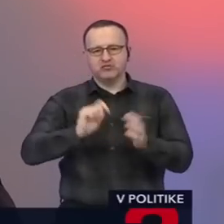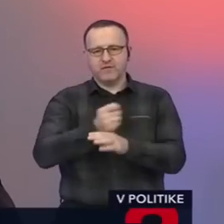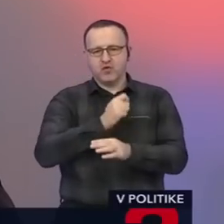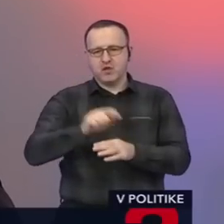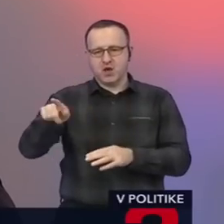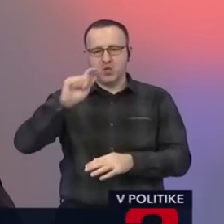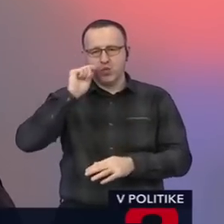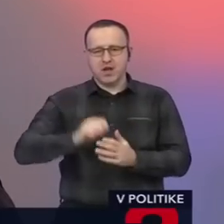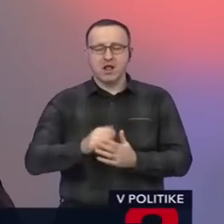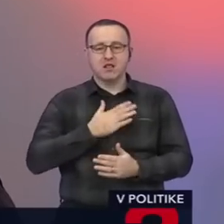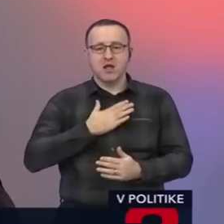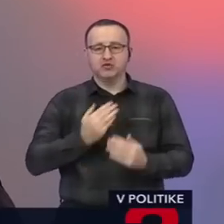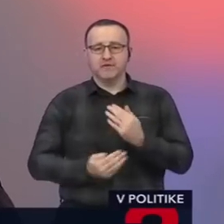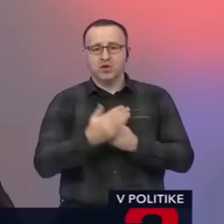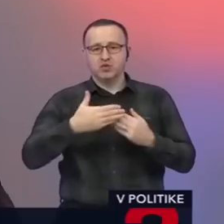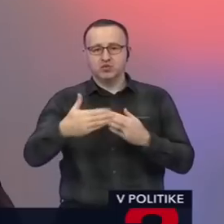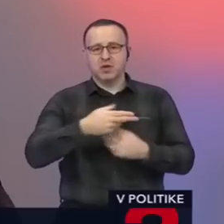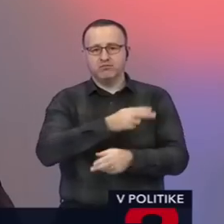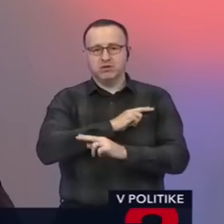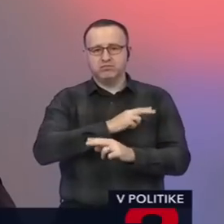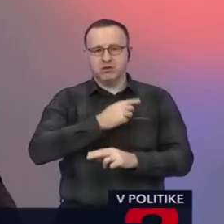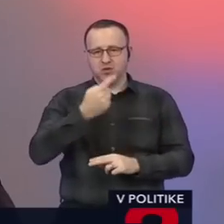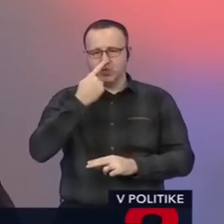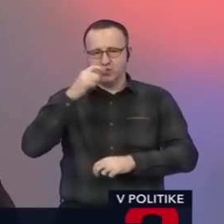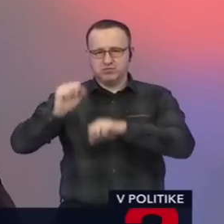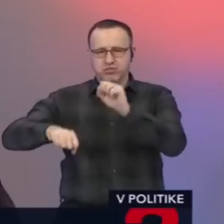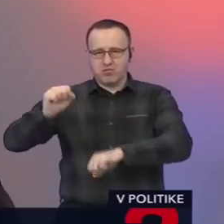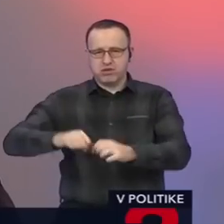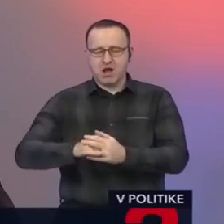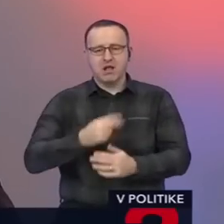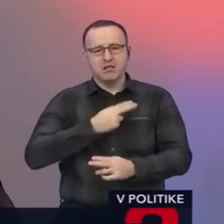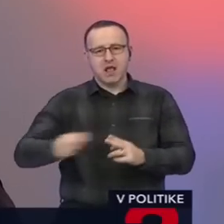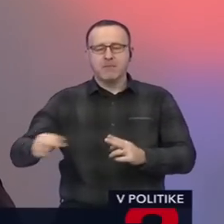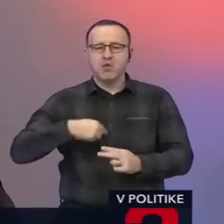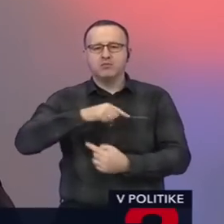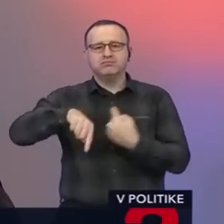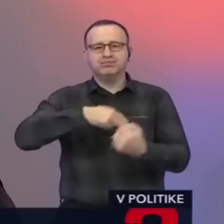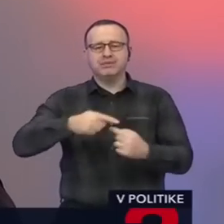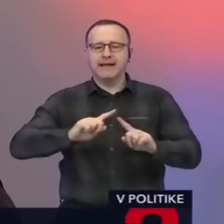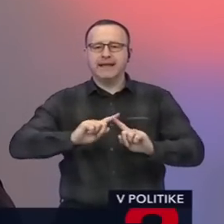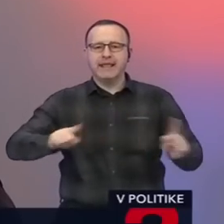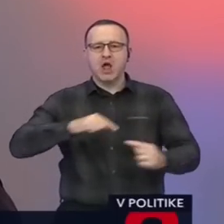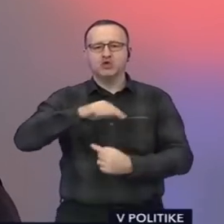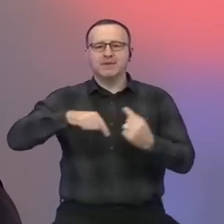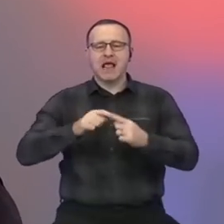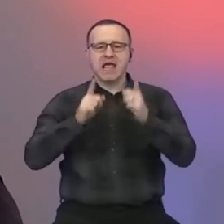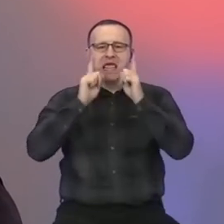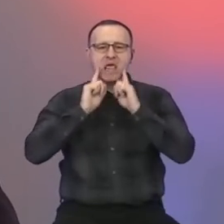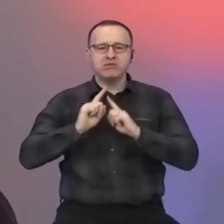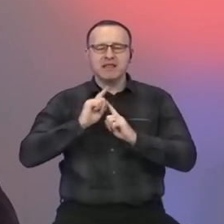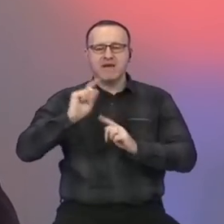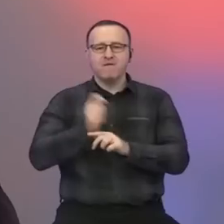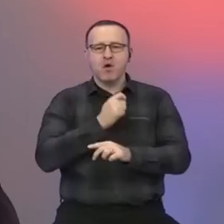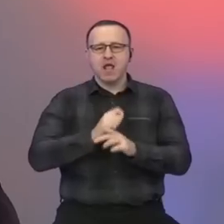A kým naši východní susedia zomierajú pod ruskými bombami, naplno sa roztočila ešte iná špirála, hybridná vojna. Ruskí